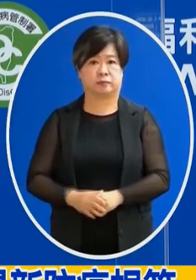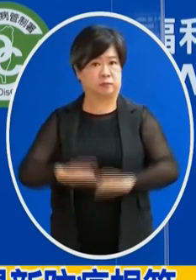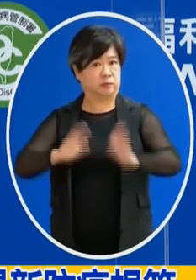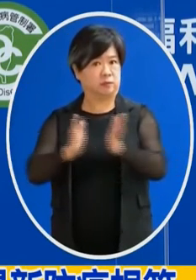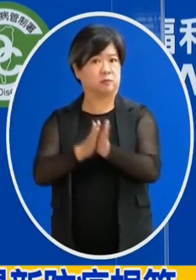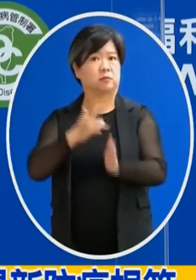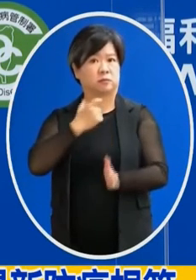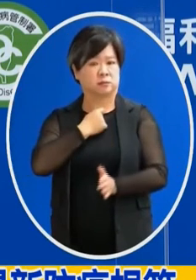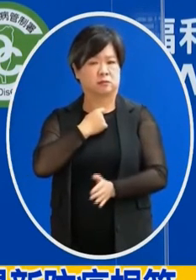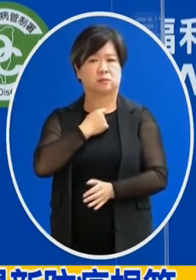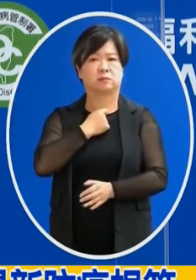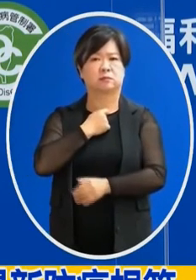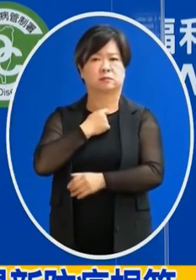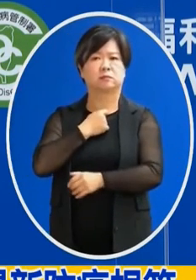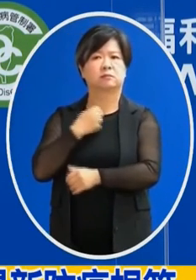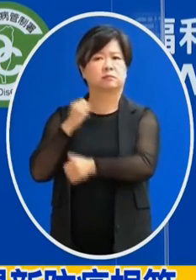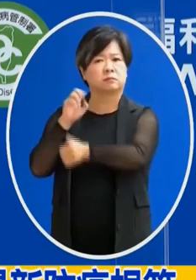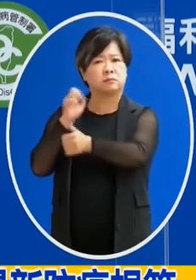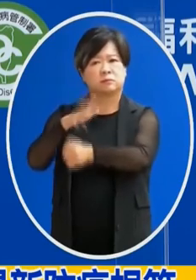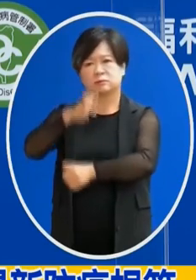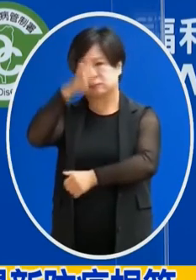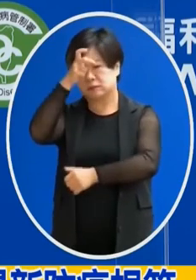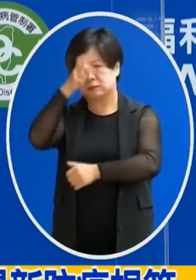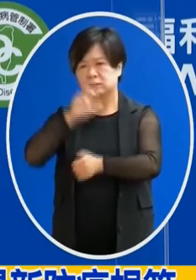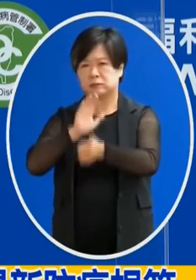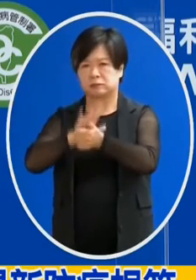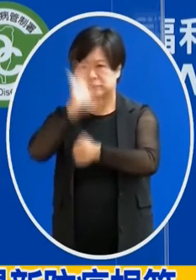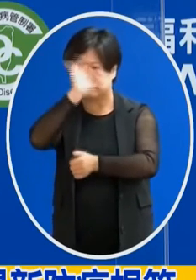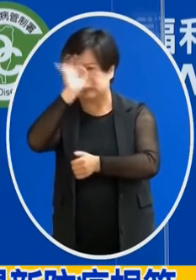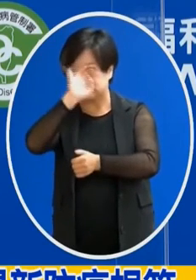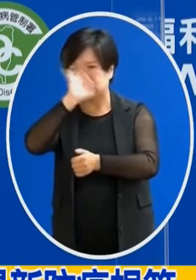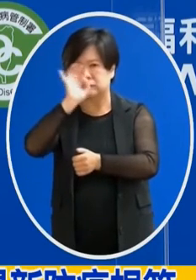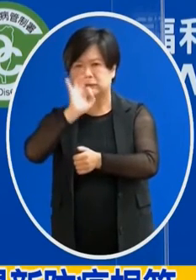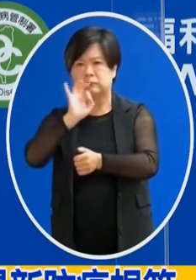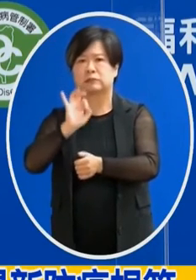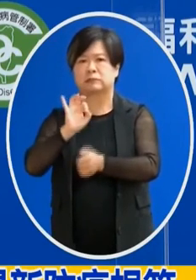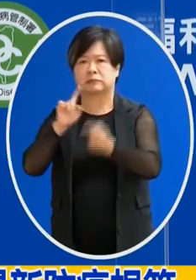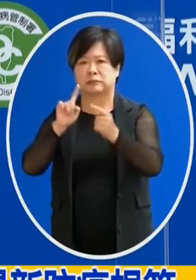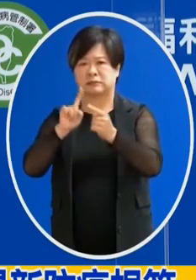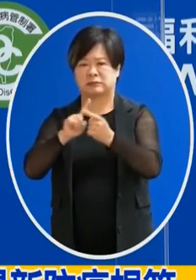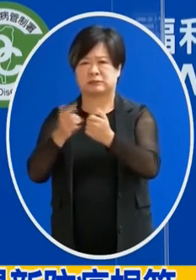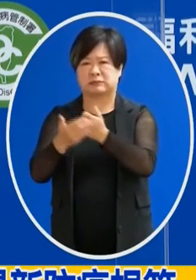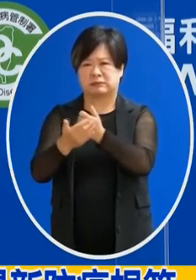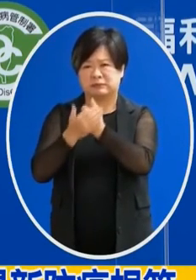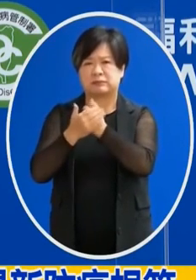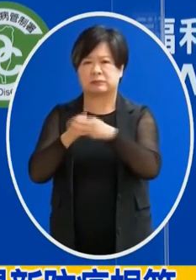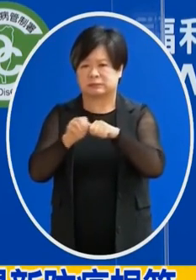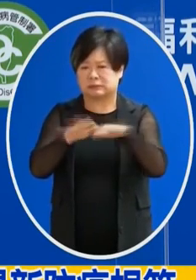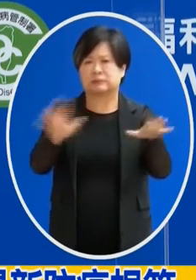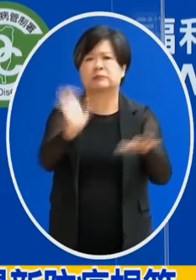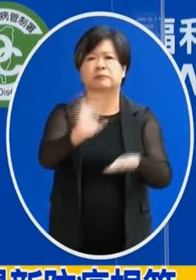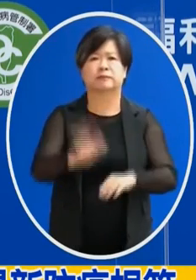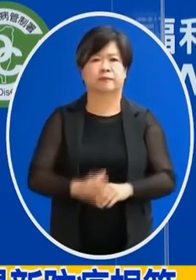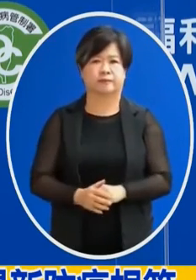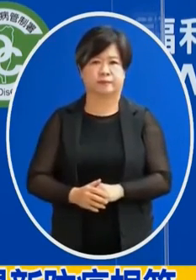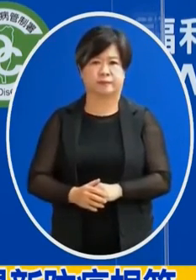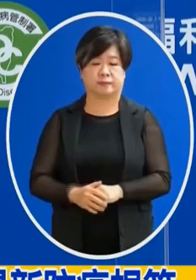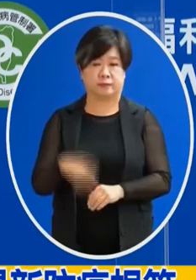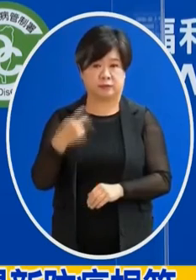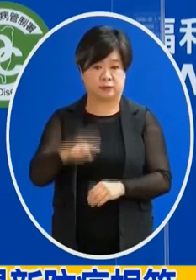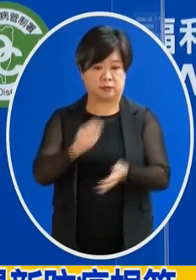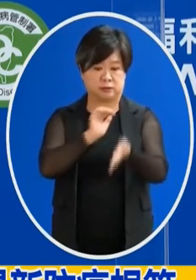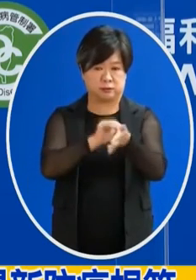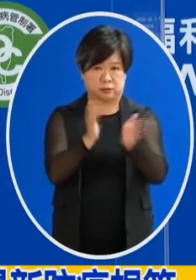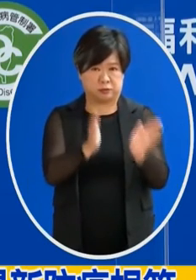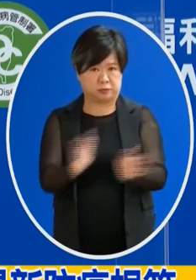来启动警政协巡以防患这个疫情的扩散。第五个是有关医疗资源的准备的部分，那